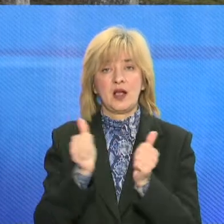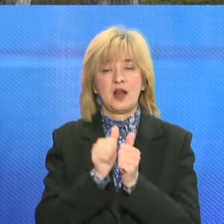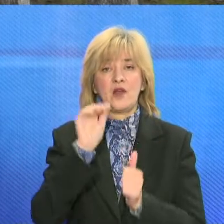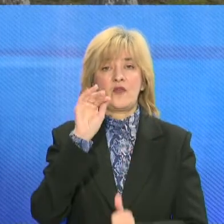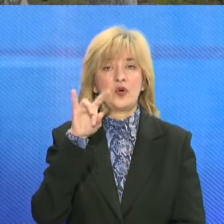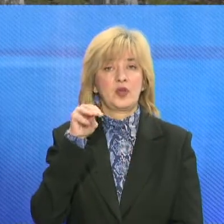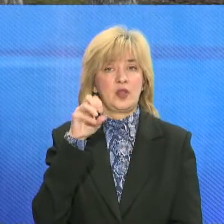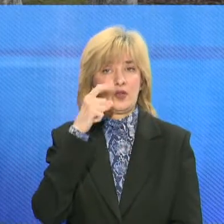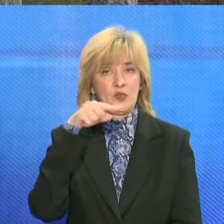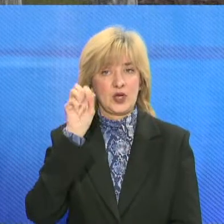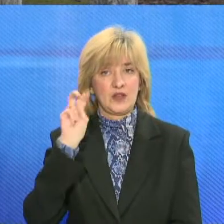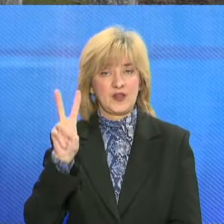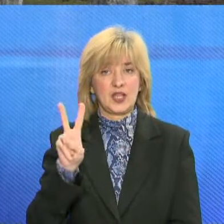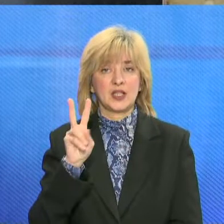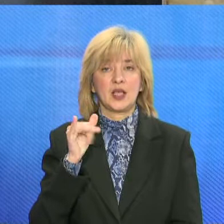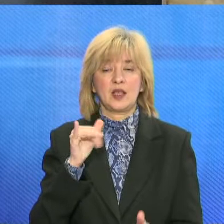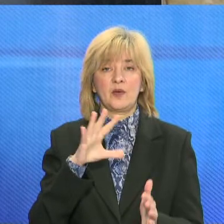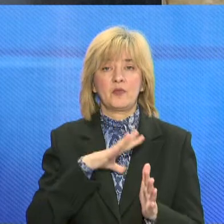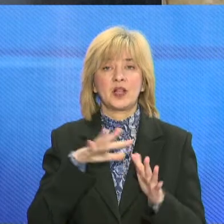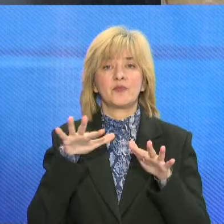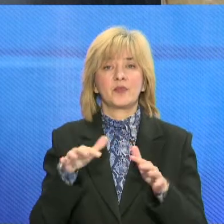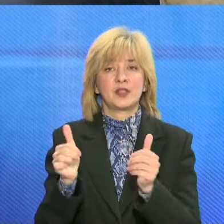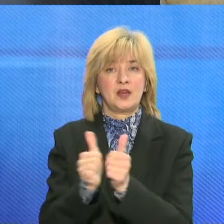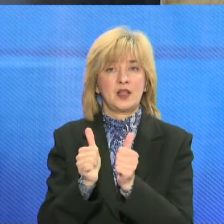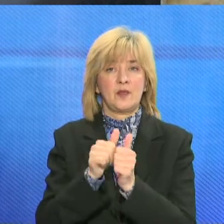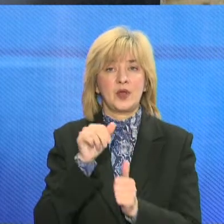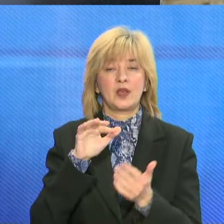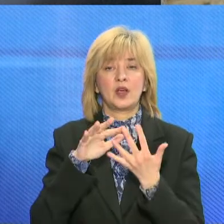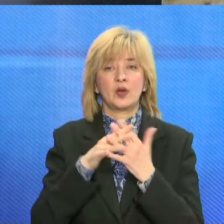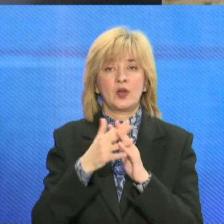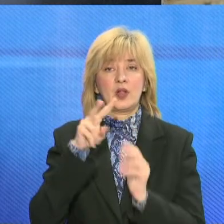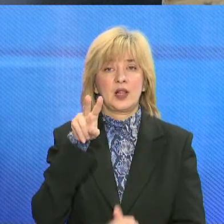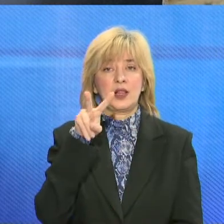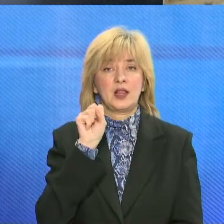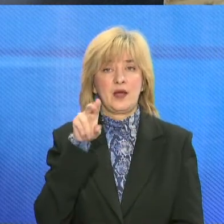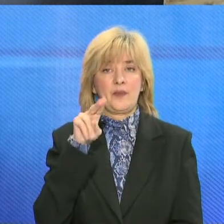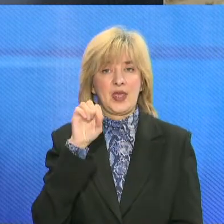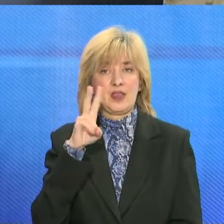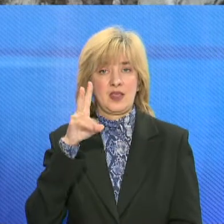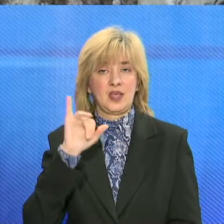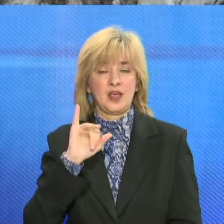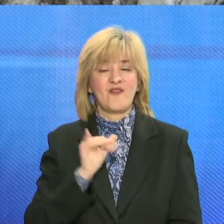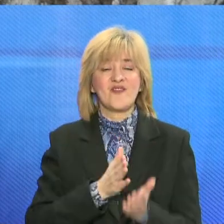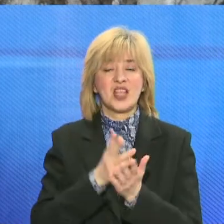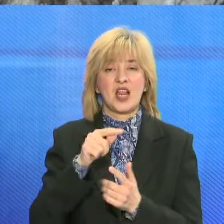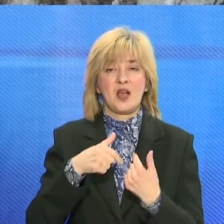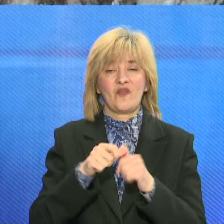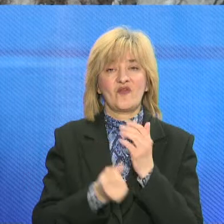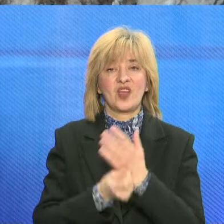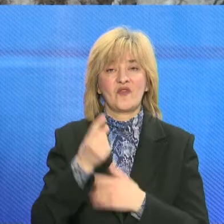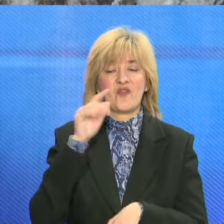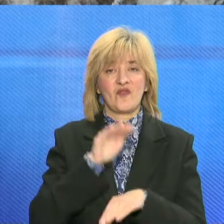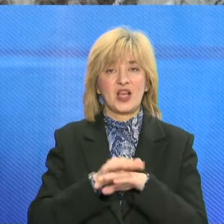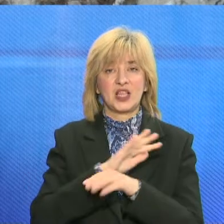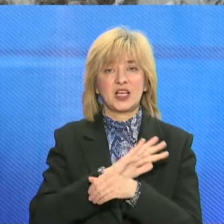Гродинской крепости и местился неподалеку хутора Лапенки. Как поделились у ветеранской организации, выявлены и факт расстрелу мирных